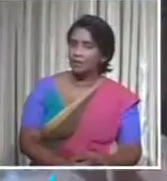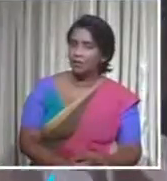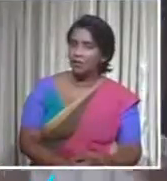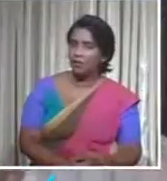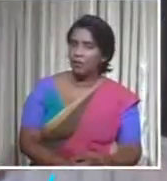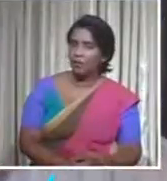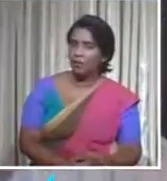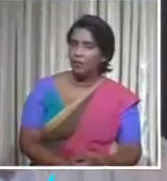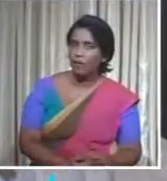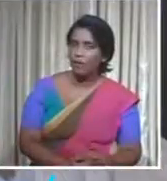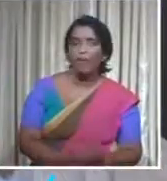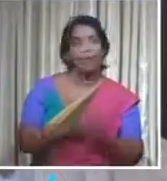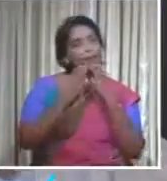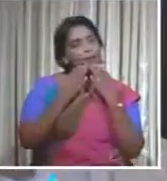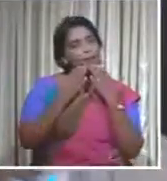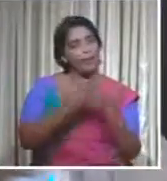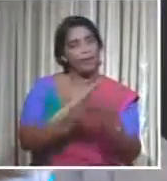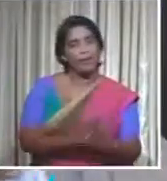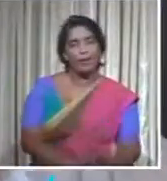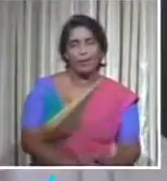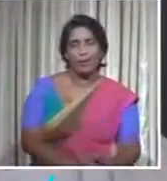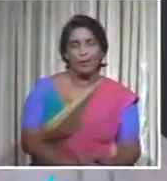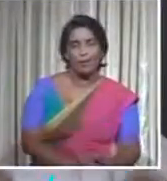नंरी गौरव